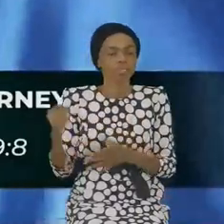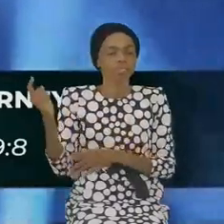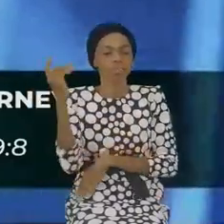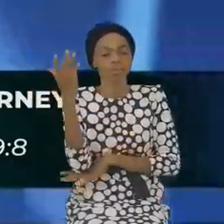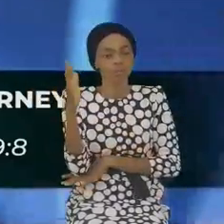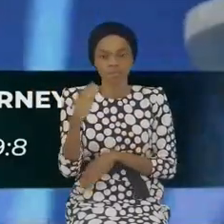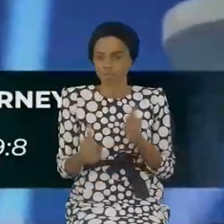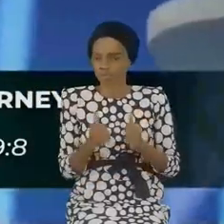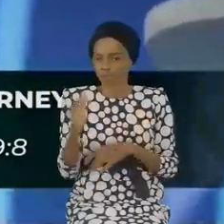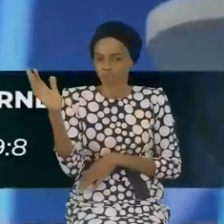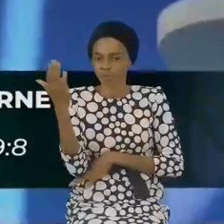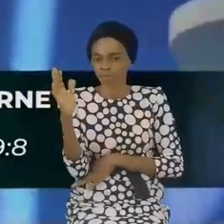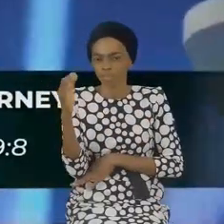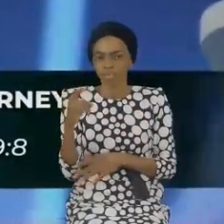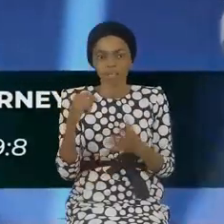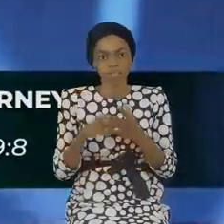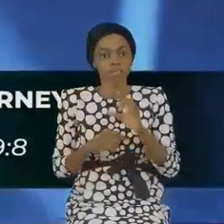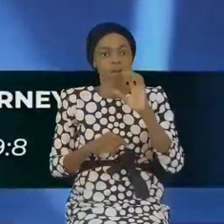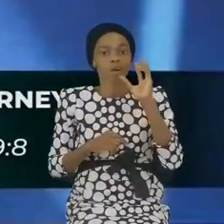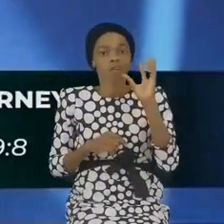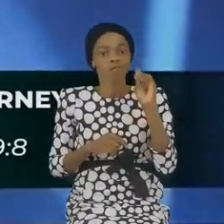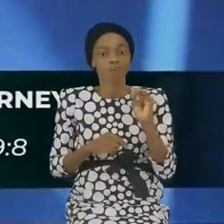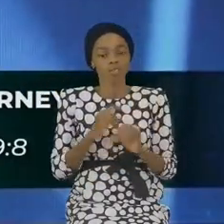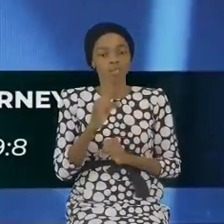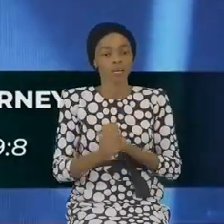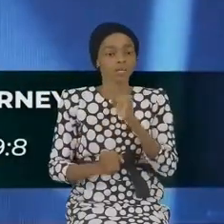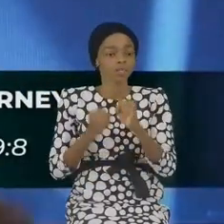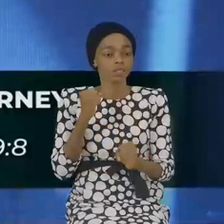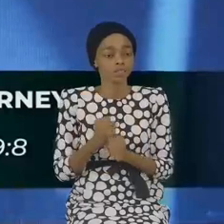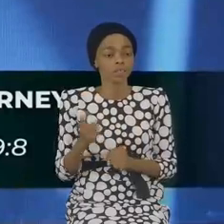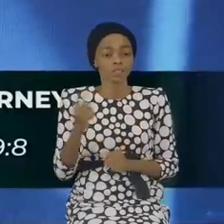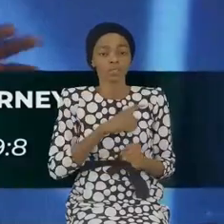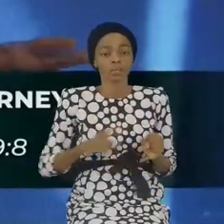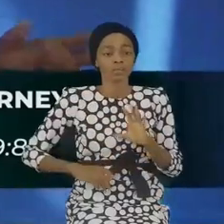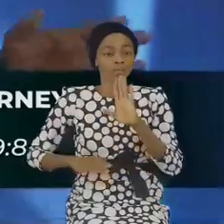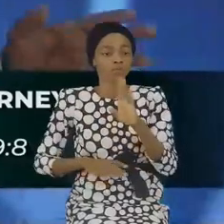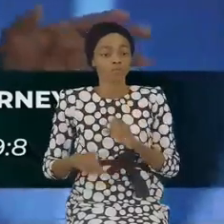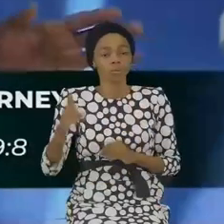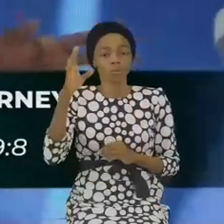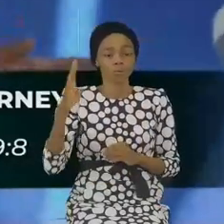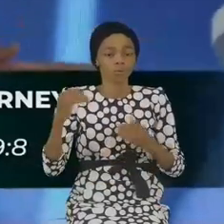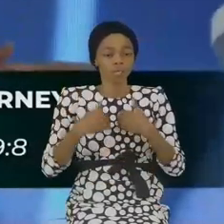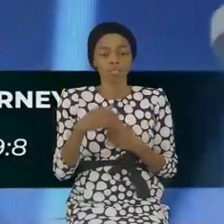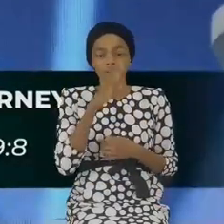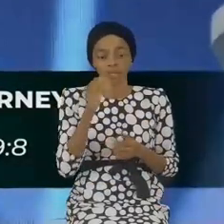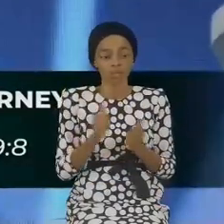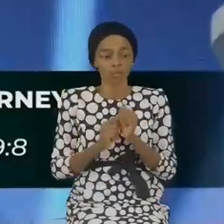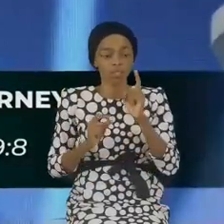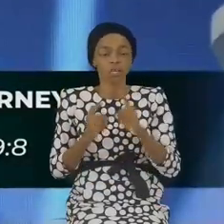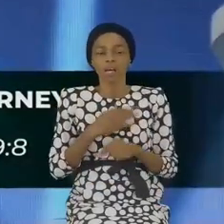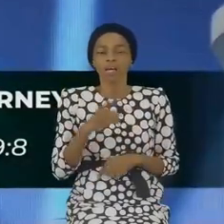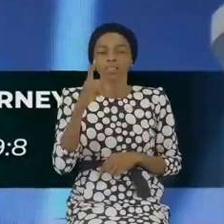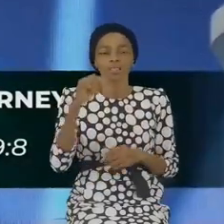Voilà 40 années que l'Éternel ton Dieu est avec toi. Tu n'as manqué